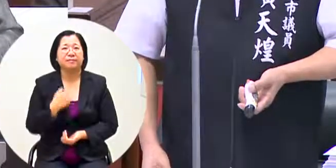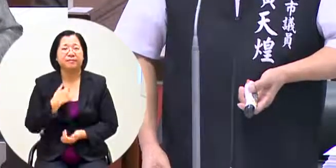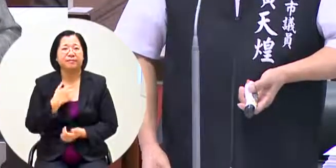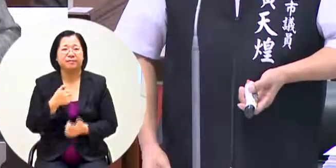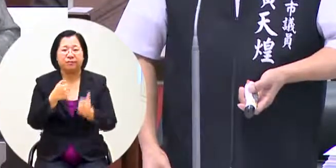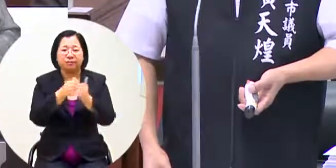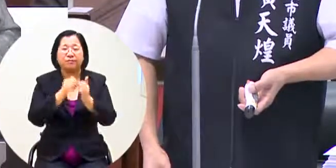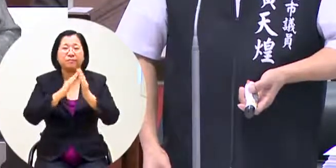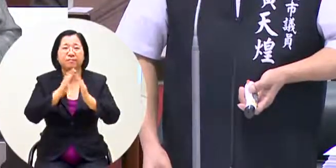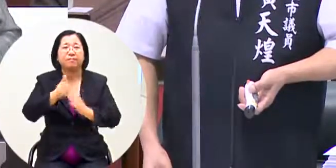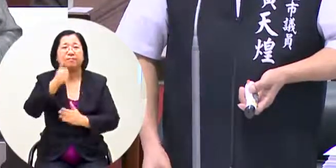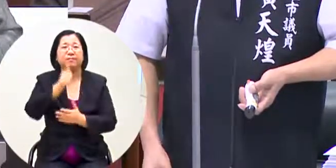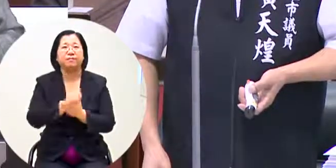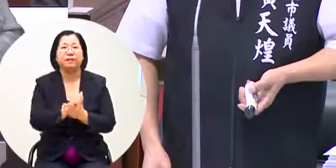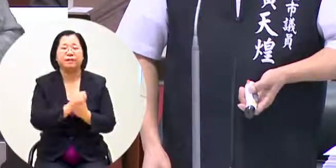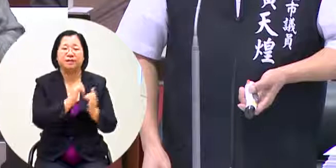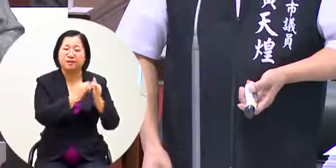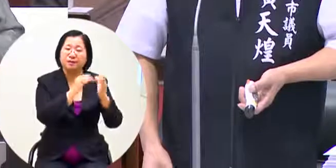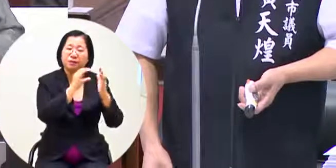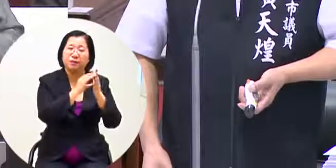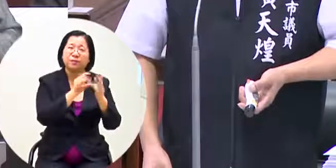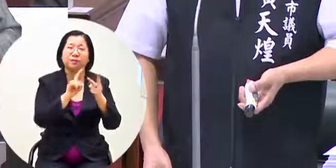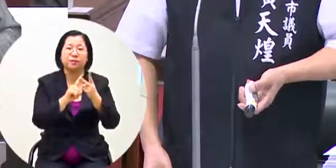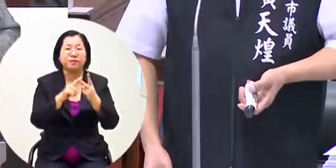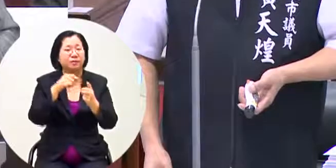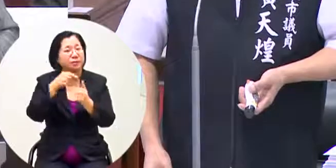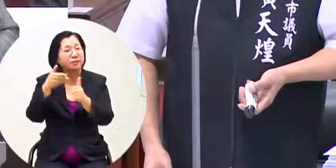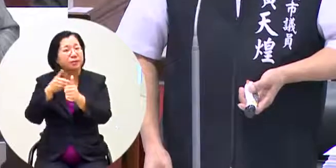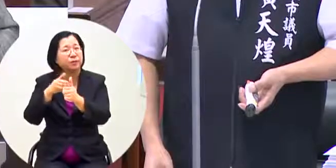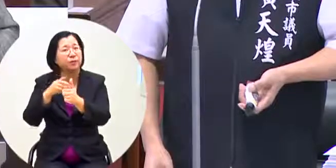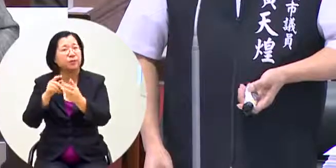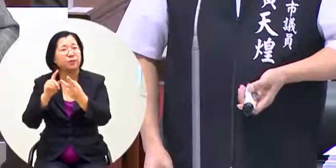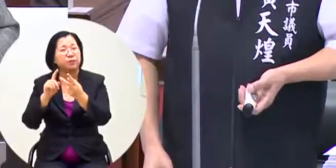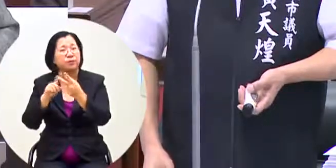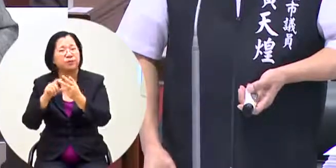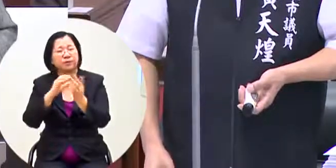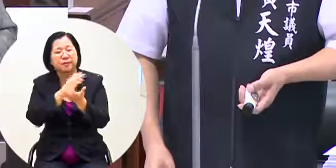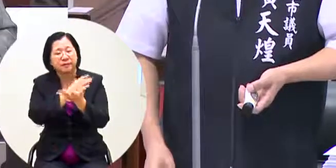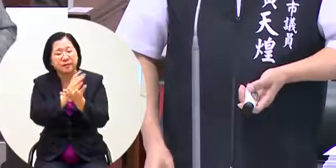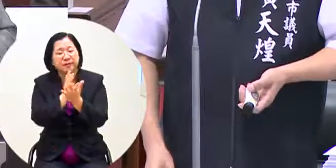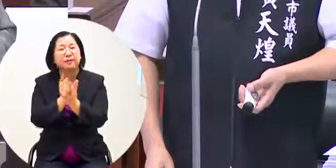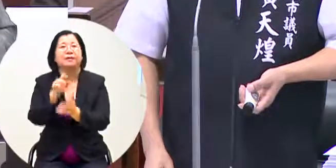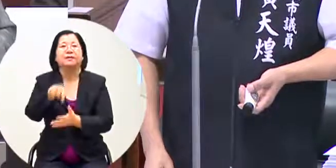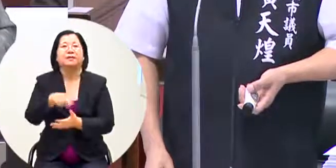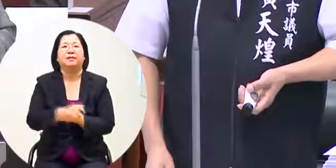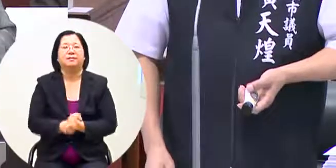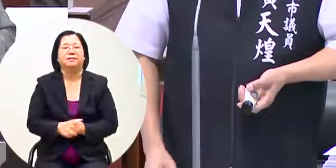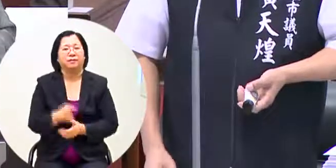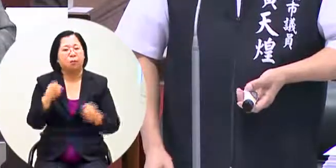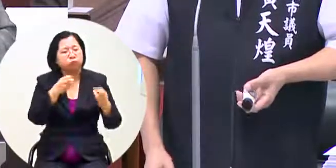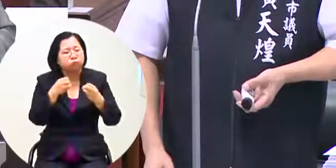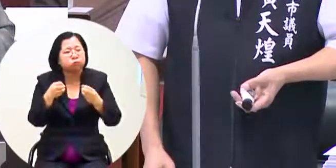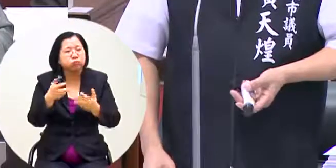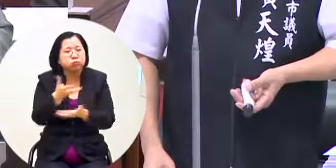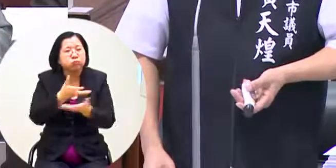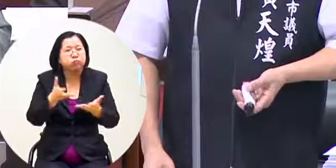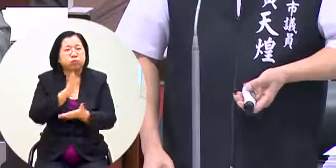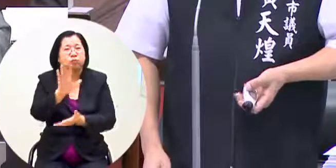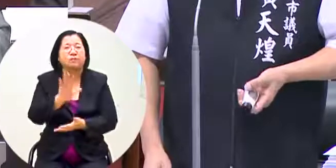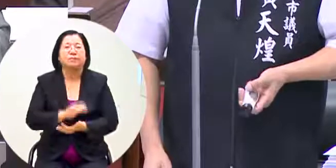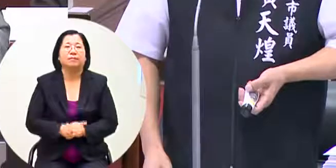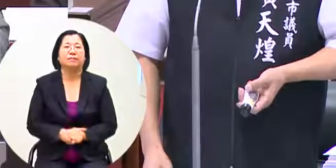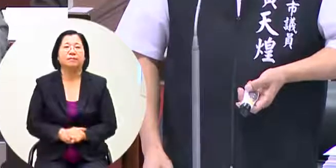啊，甲咱的教育局等等，啊因大家拢伫讨论，就是讲咱今仔日高雄，咱来考